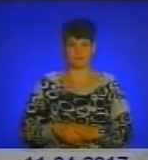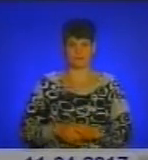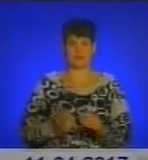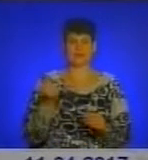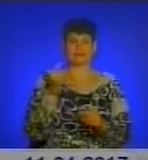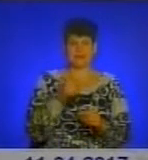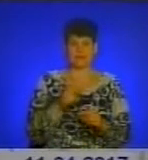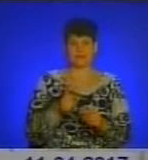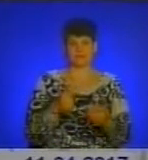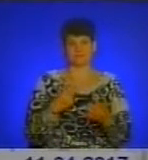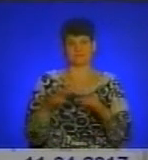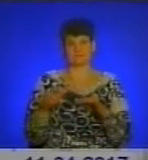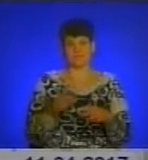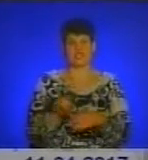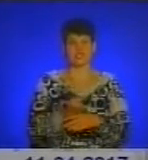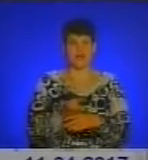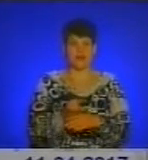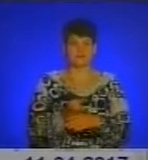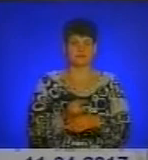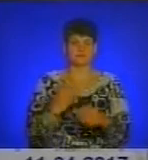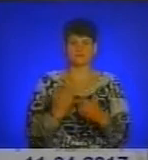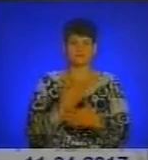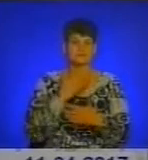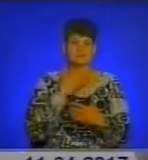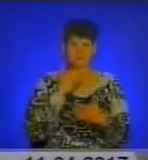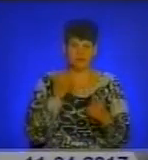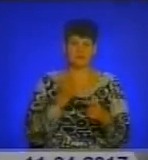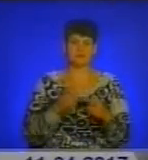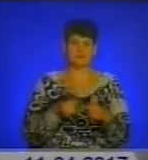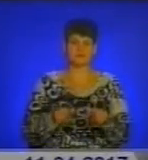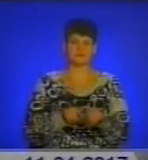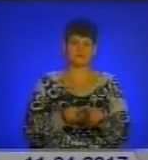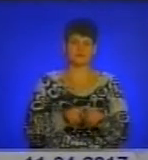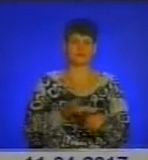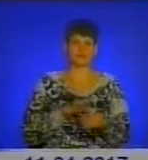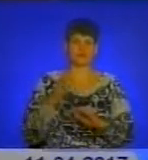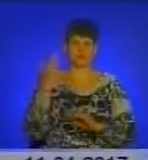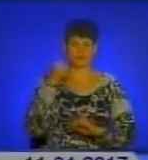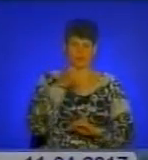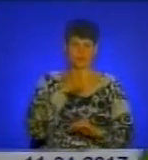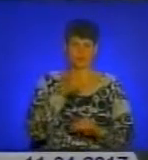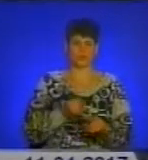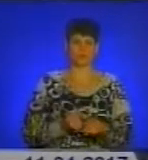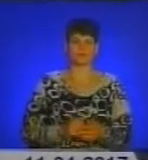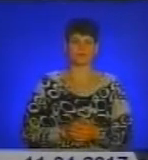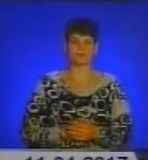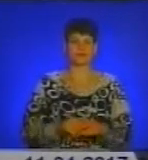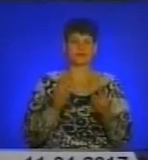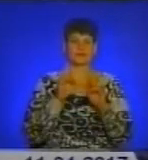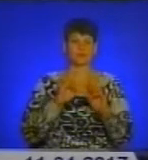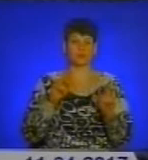Такий метод шахрайства у Тернополі не новий. Подібні афери поліціянти розкривали і минулого року. Невідомі